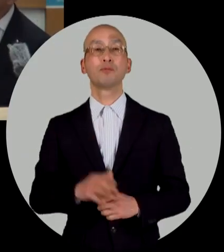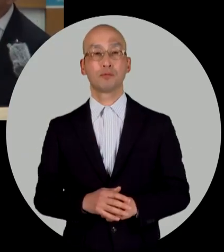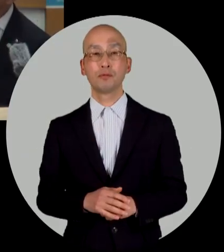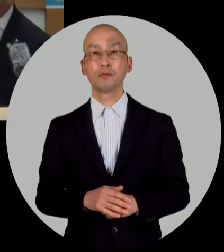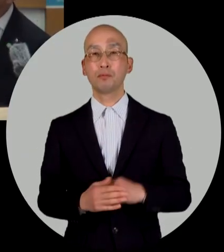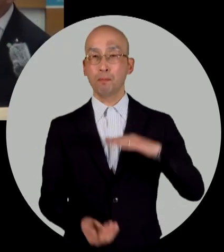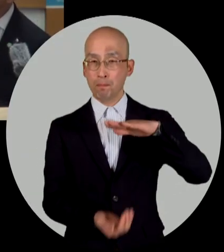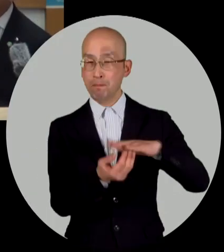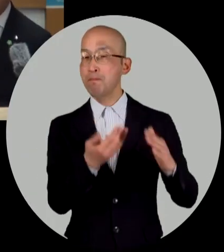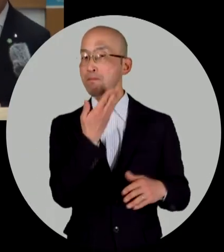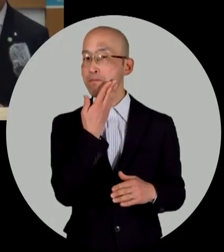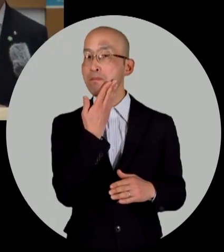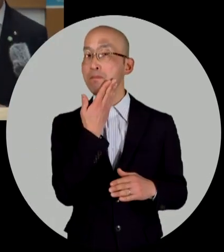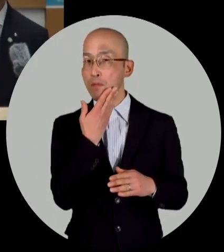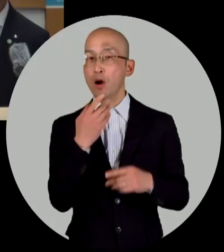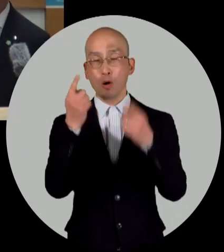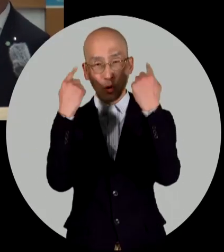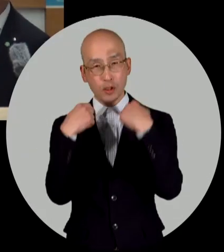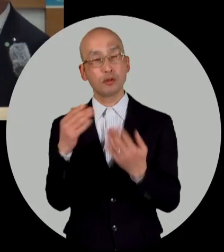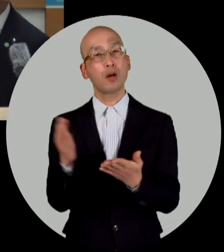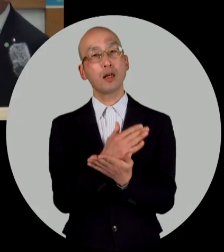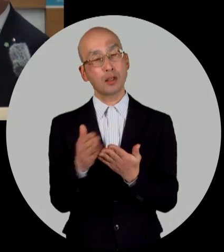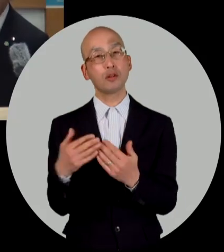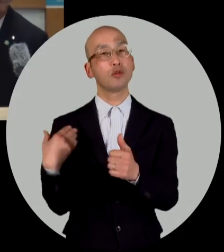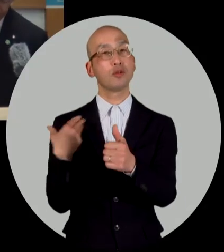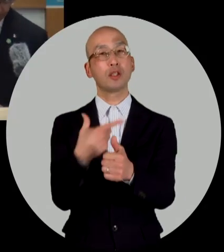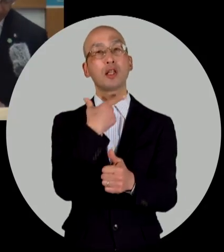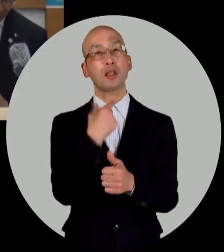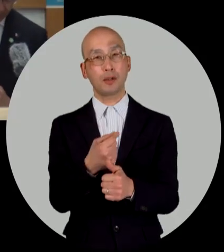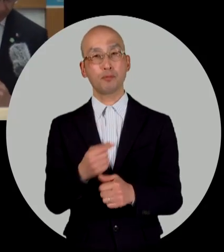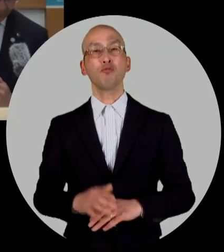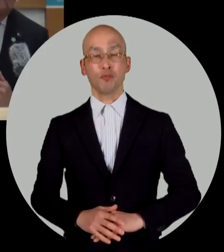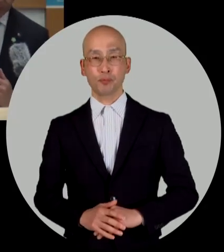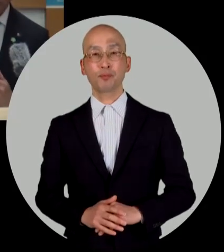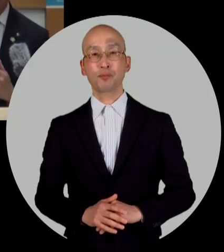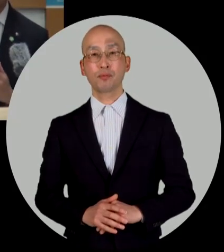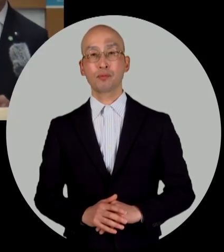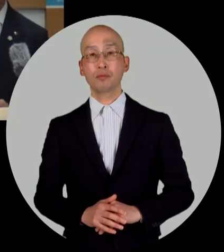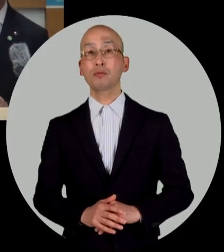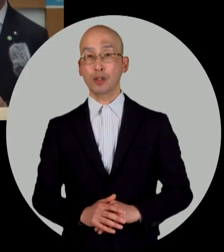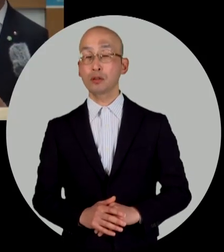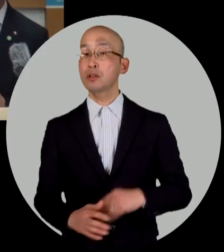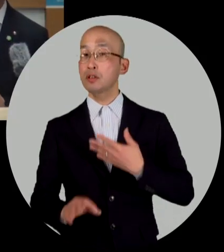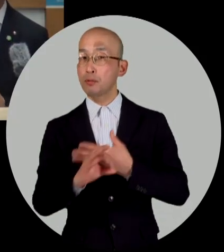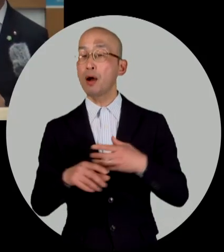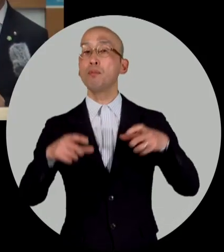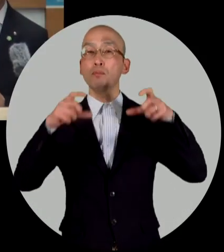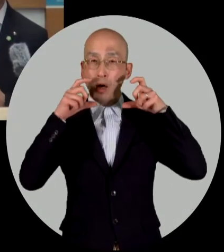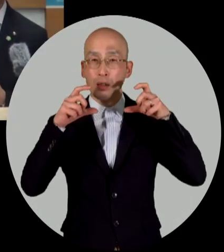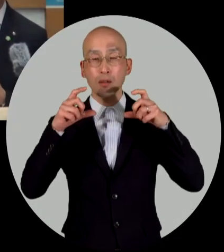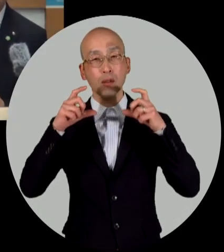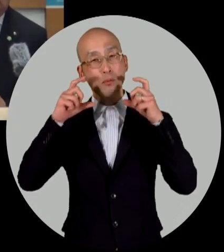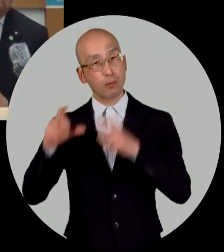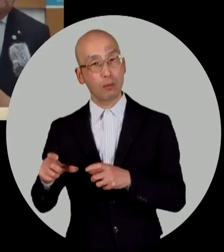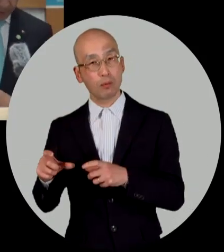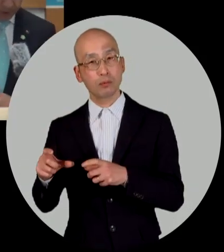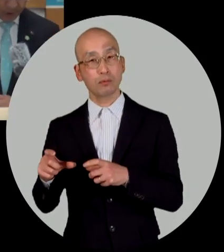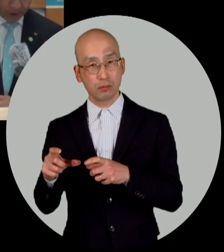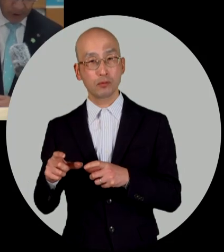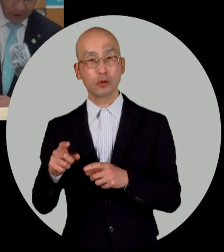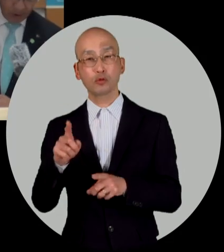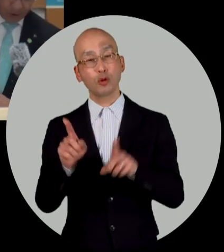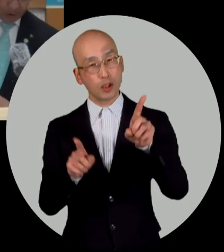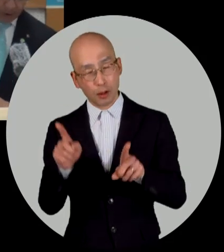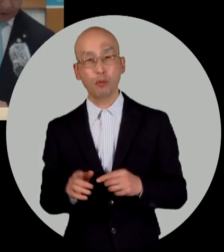のは個人の判断に委ねるということでございますので、マスクを着用される方も着用されない方も